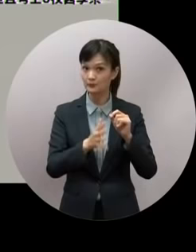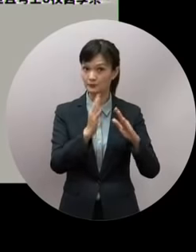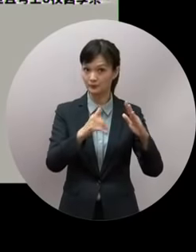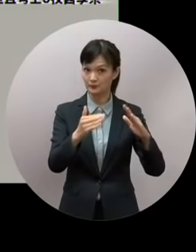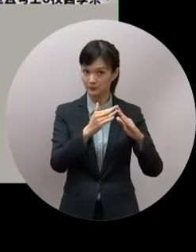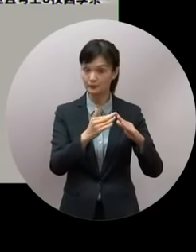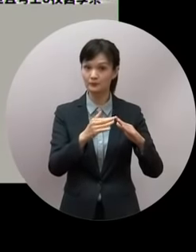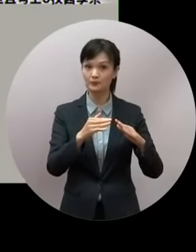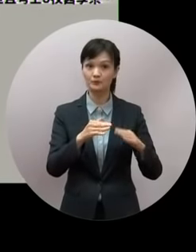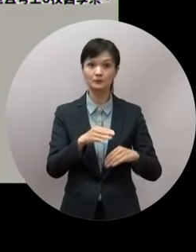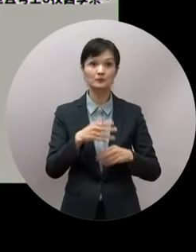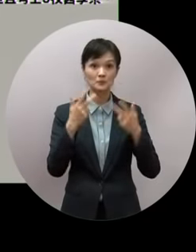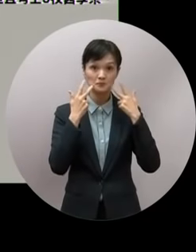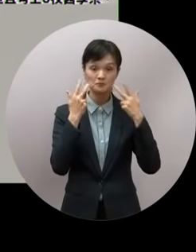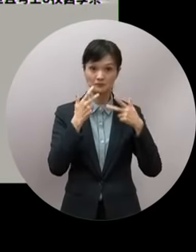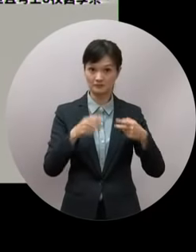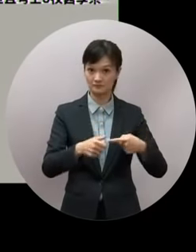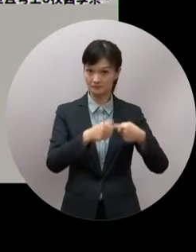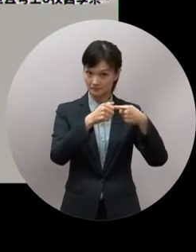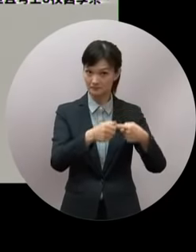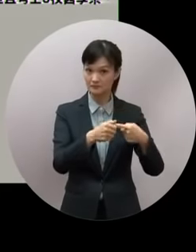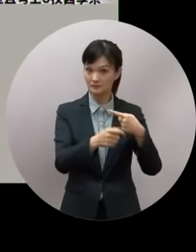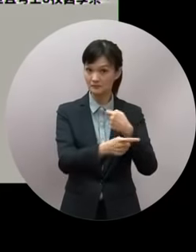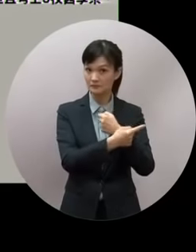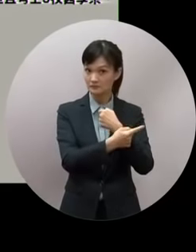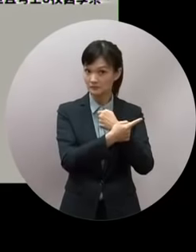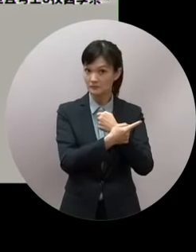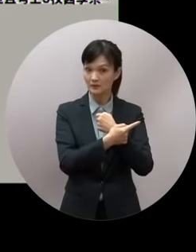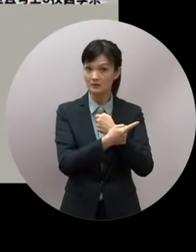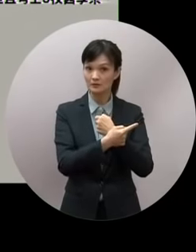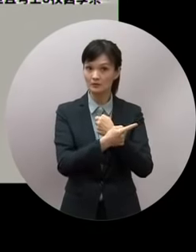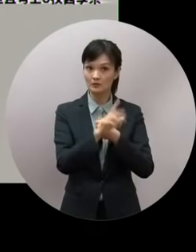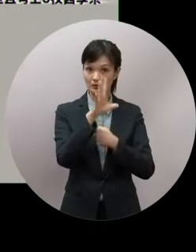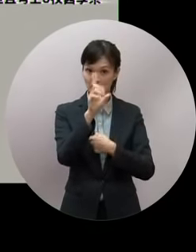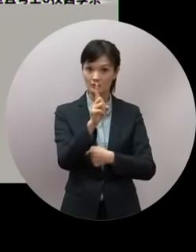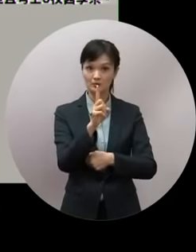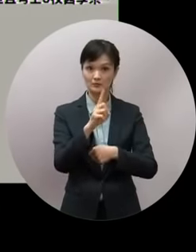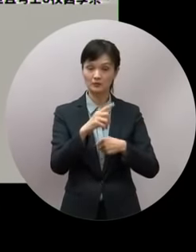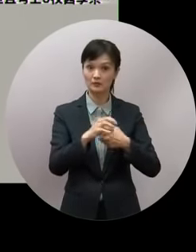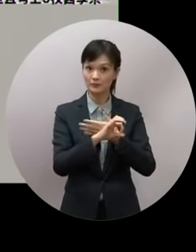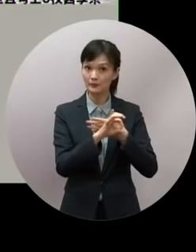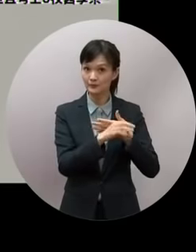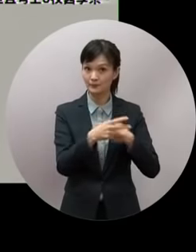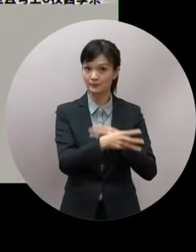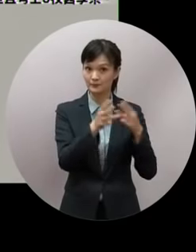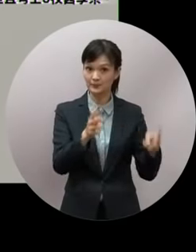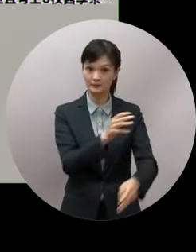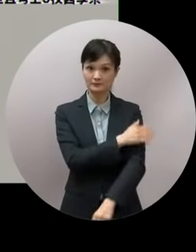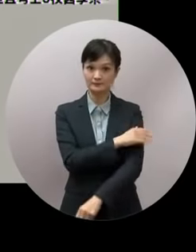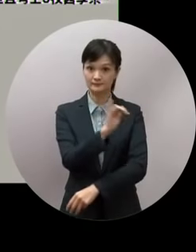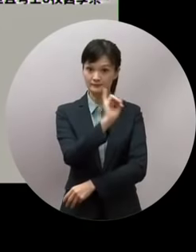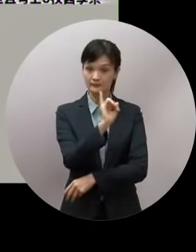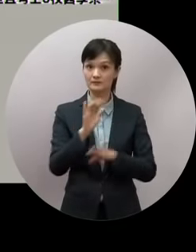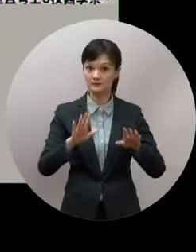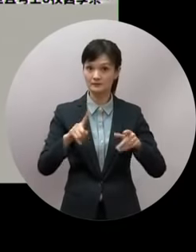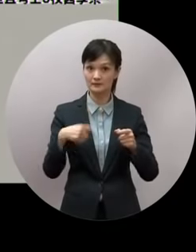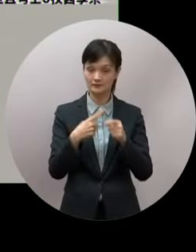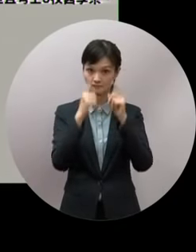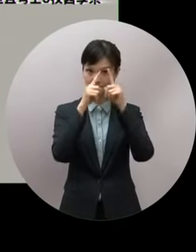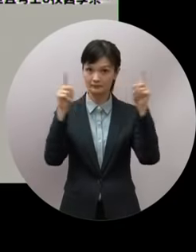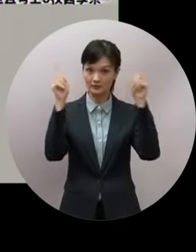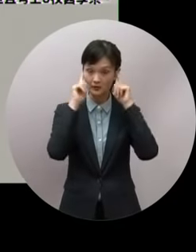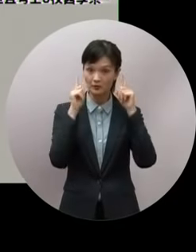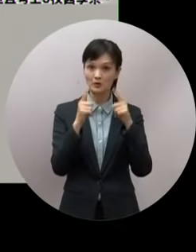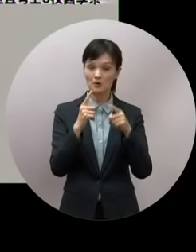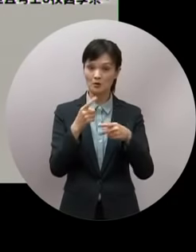一届的普通科原住民的实验班的学生叫做陈义宇，他在今年度的大学学科能力的测验得